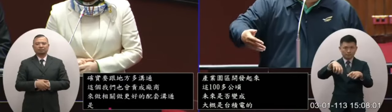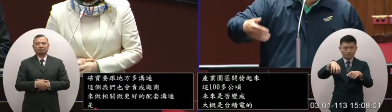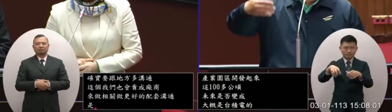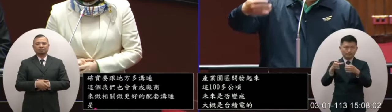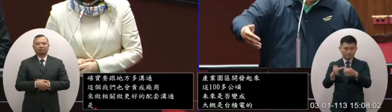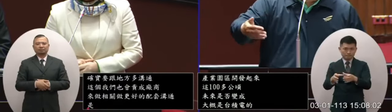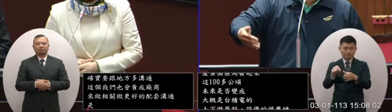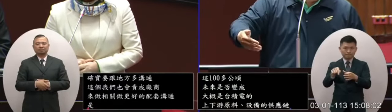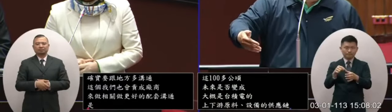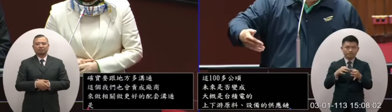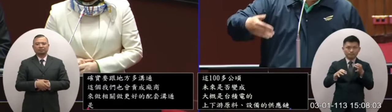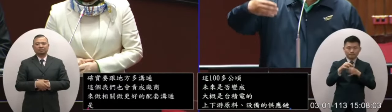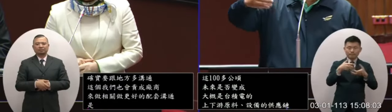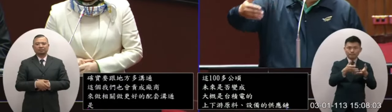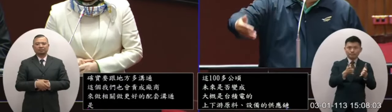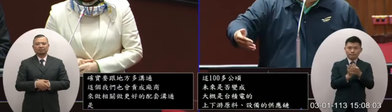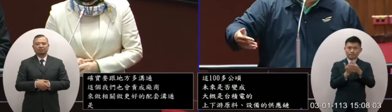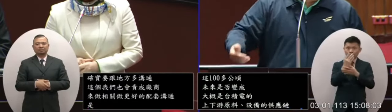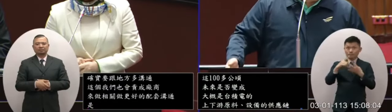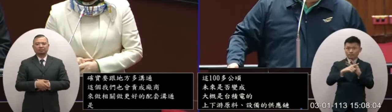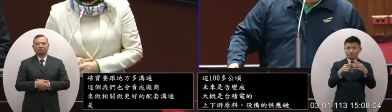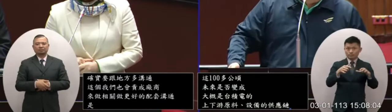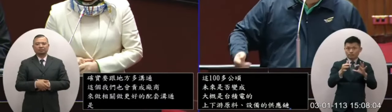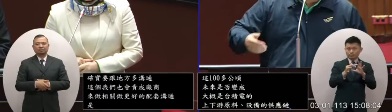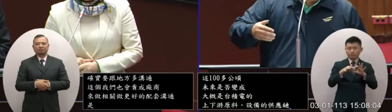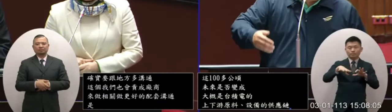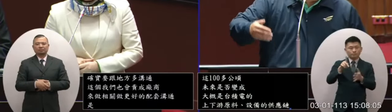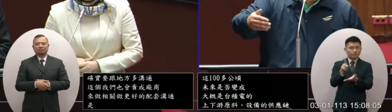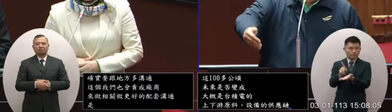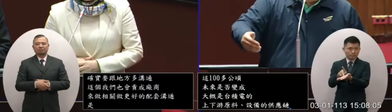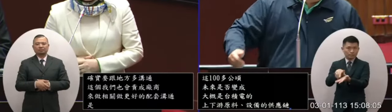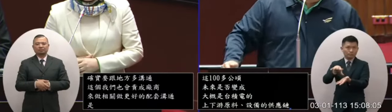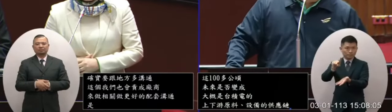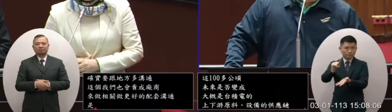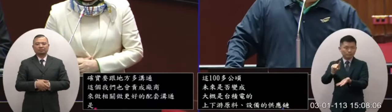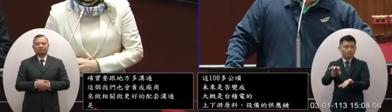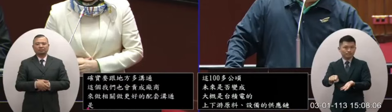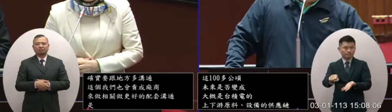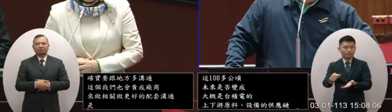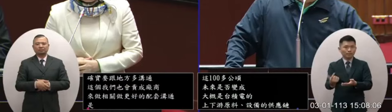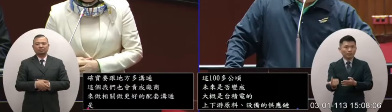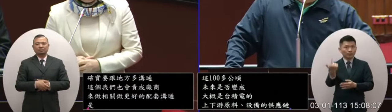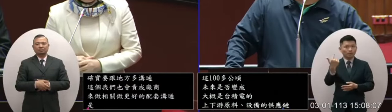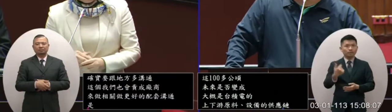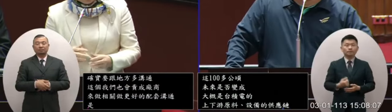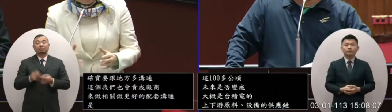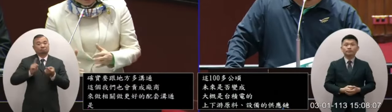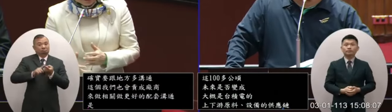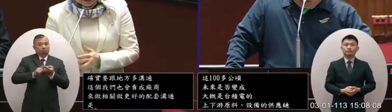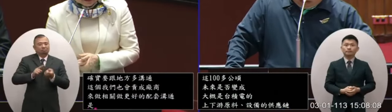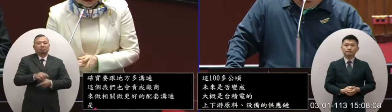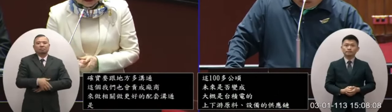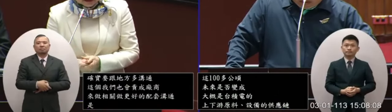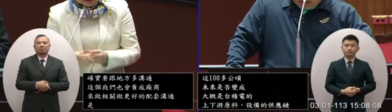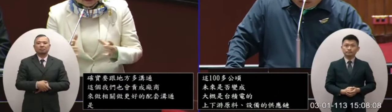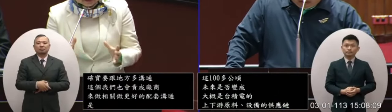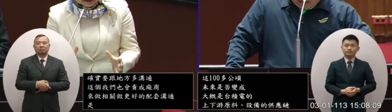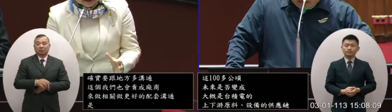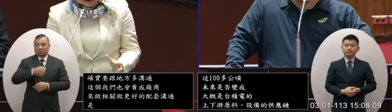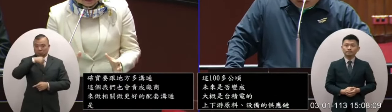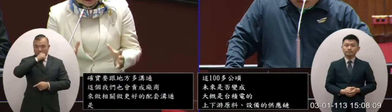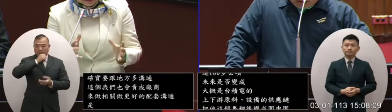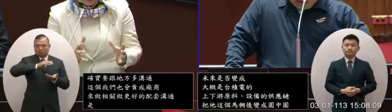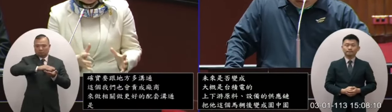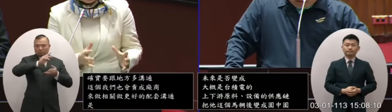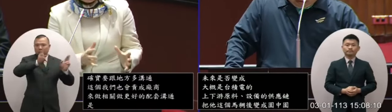经济部产业园区这边先来先行承租，是不是这部分马爱进来发动啊？ 是，那因为那个台积电的